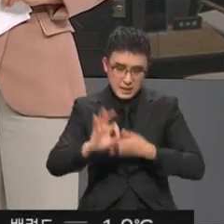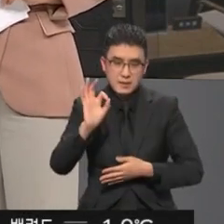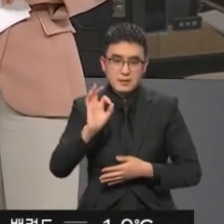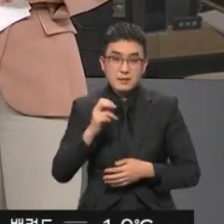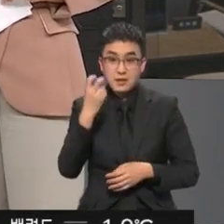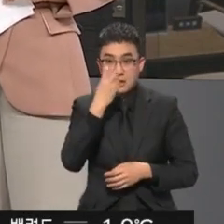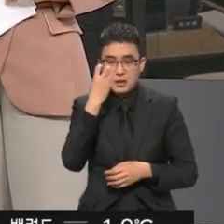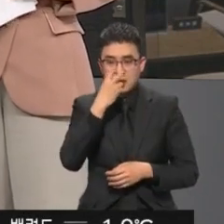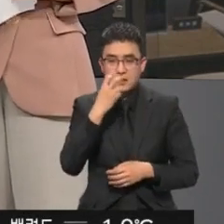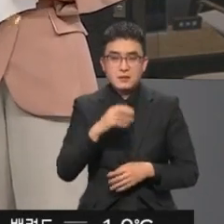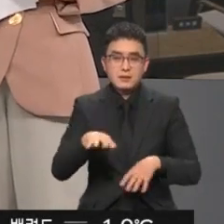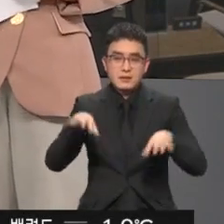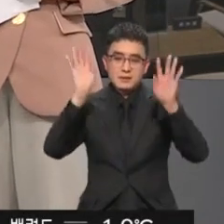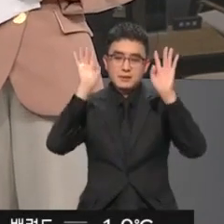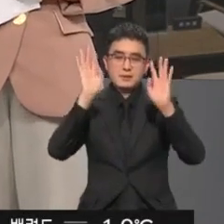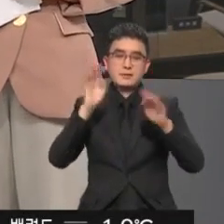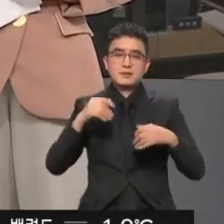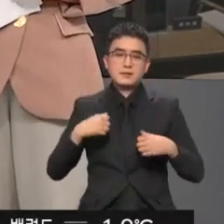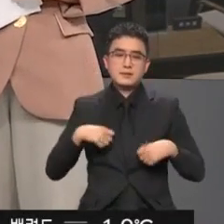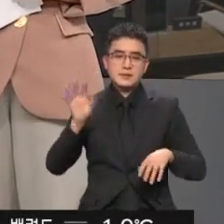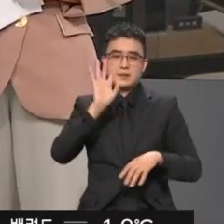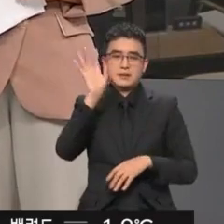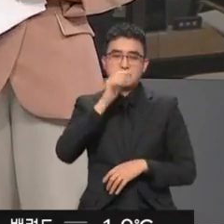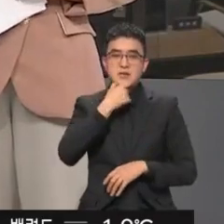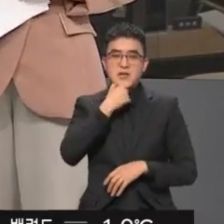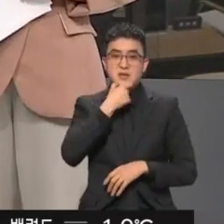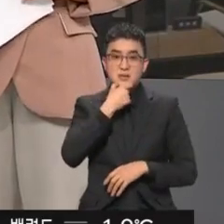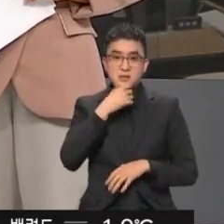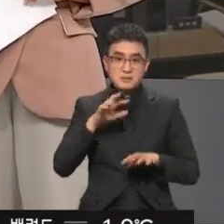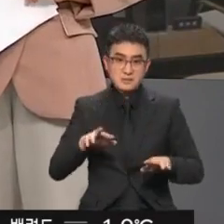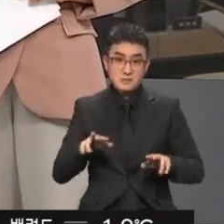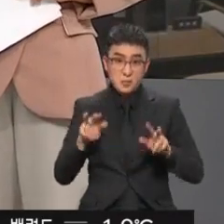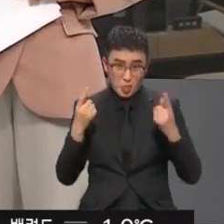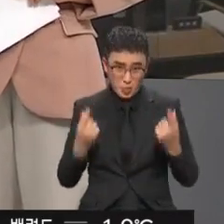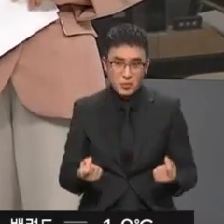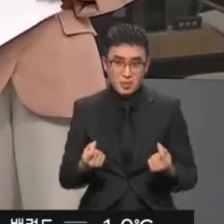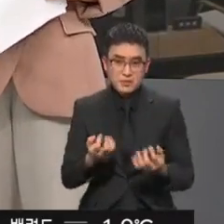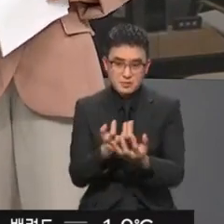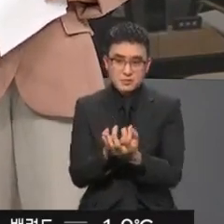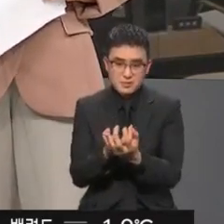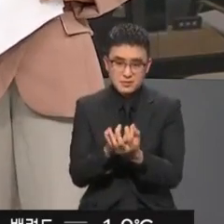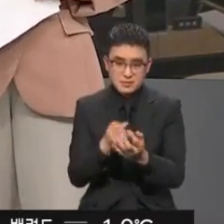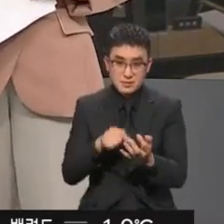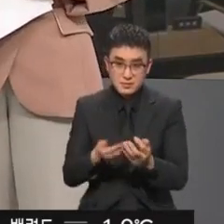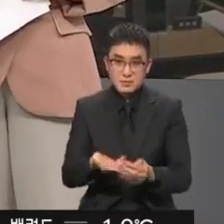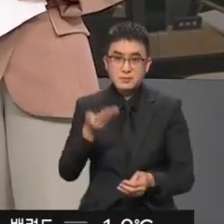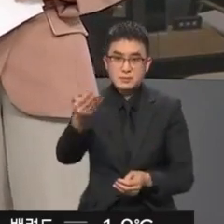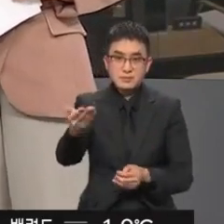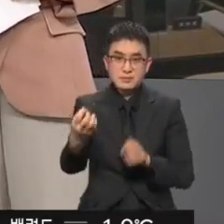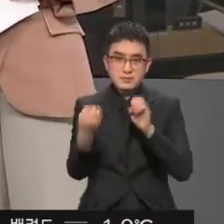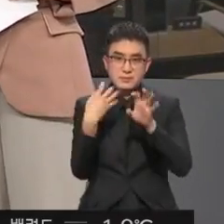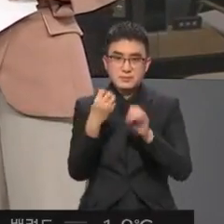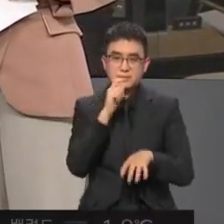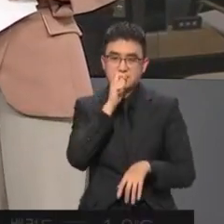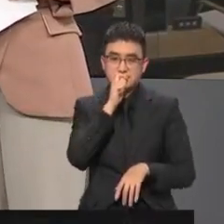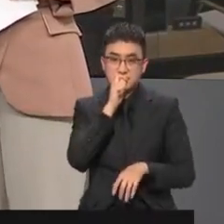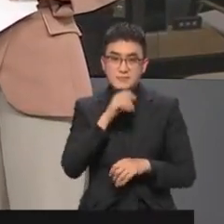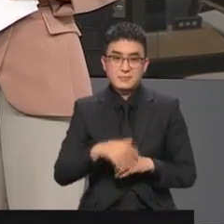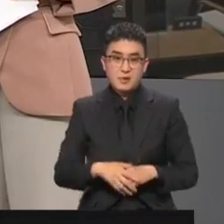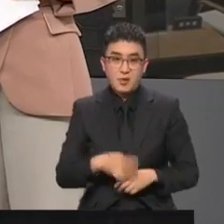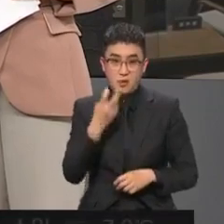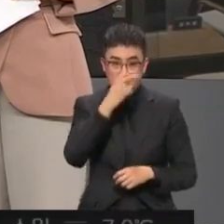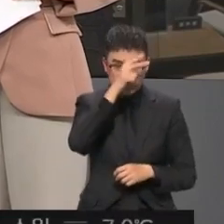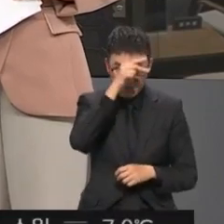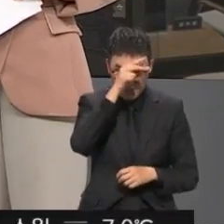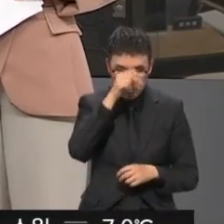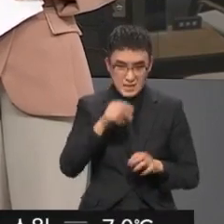때도 지난번처럼 서면 진술서로 답변을 가름한다는 방침인데 검찰과 이 대표 간의 신경전이